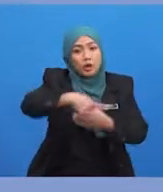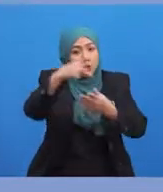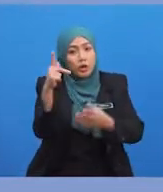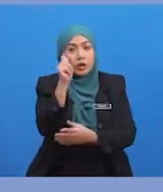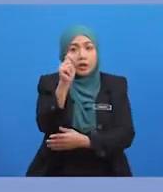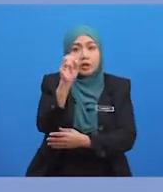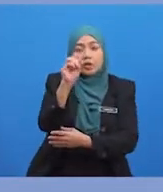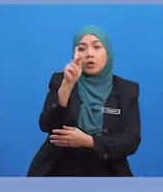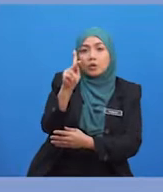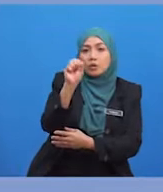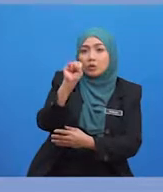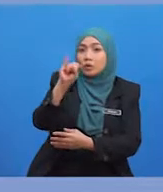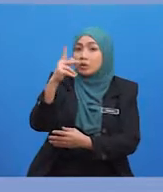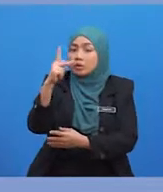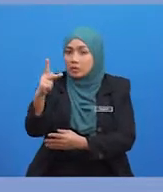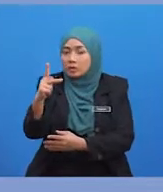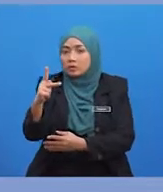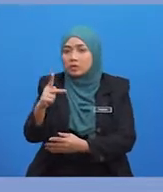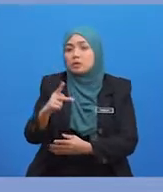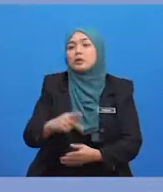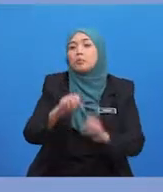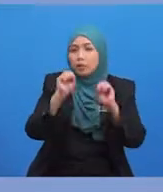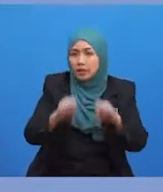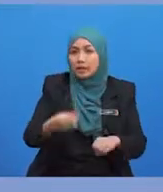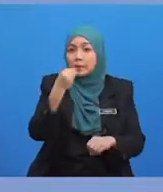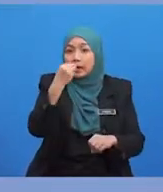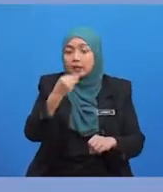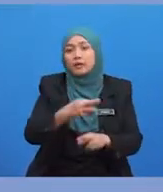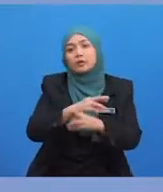manusia menyebabkan keracunan makanan.